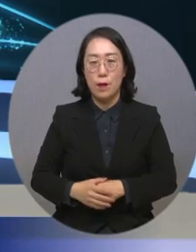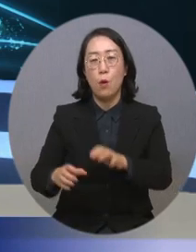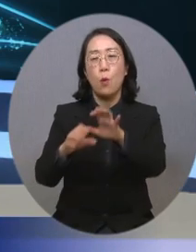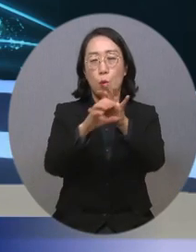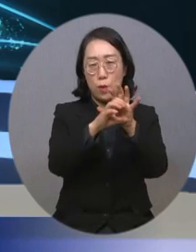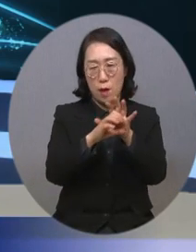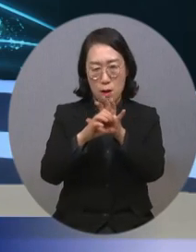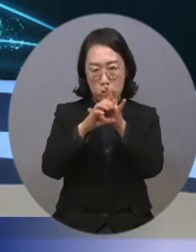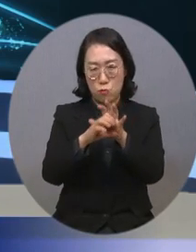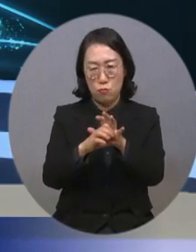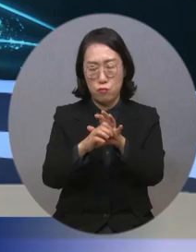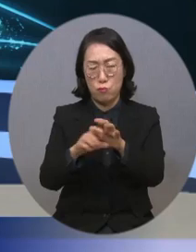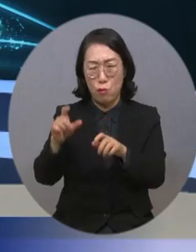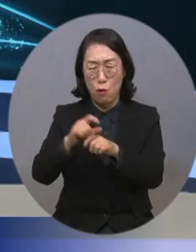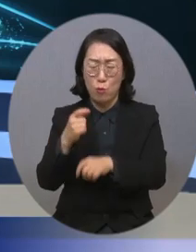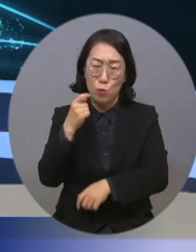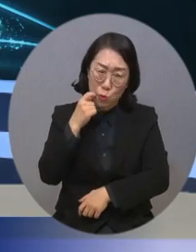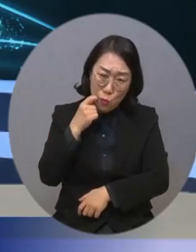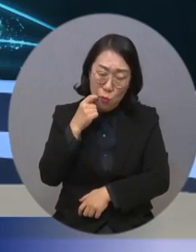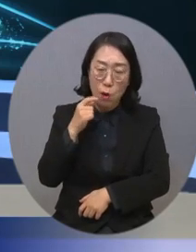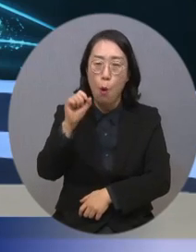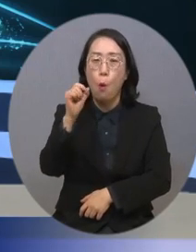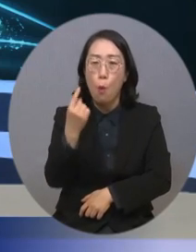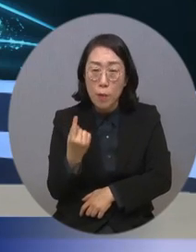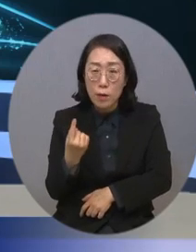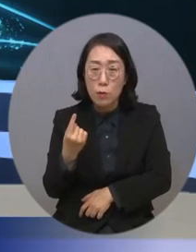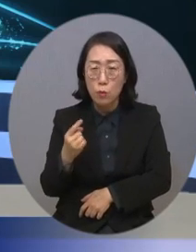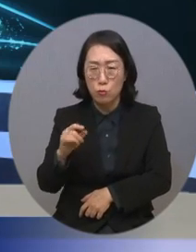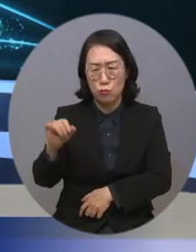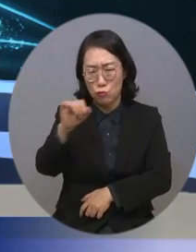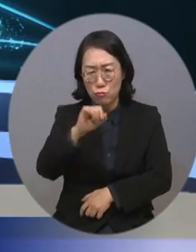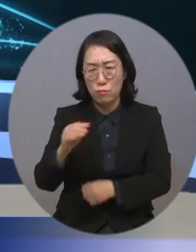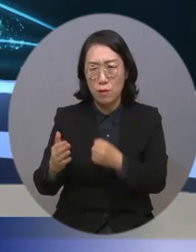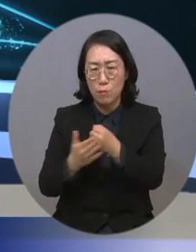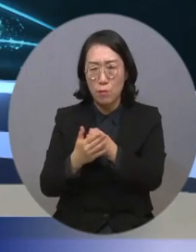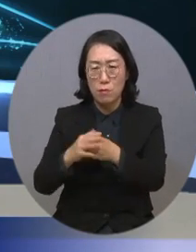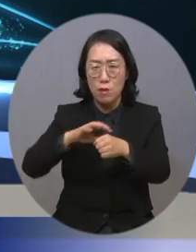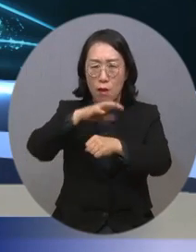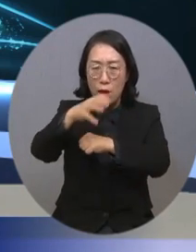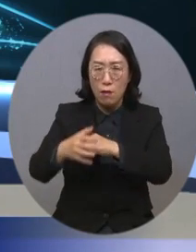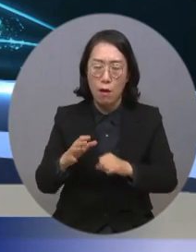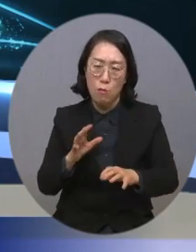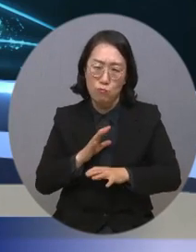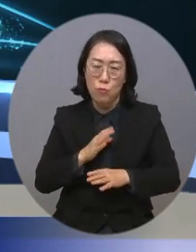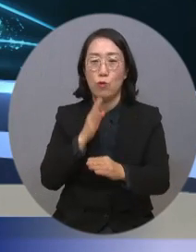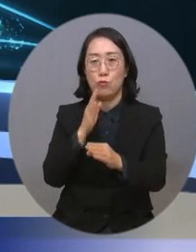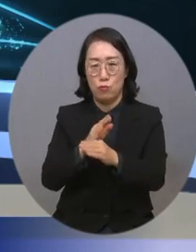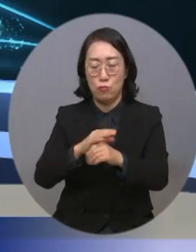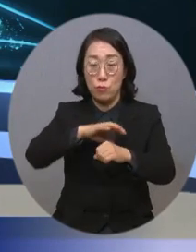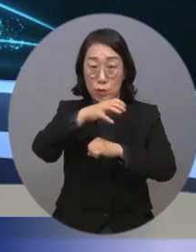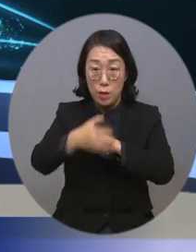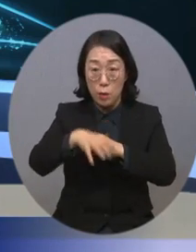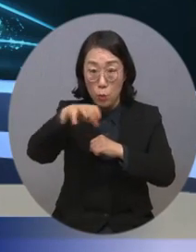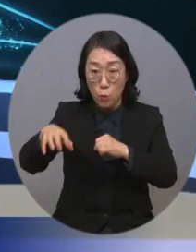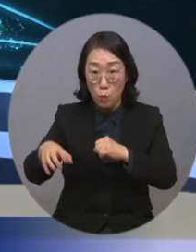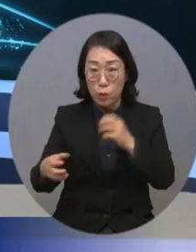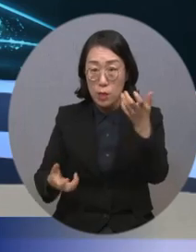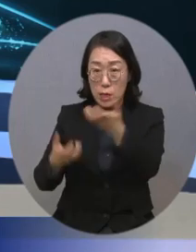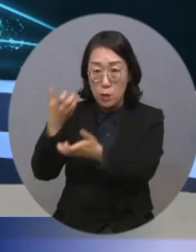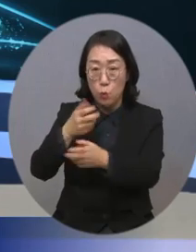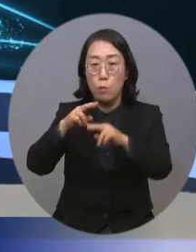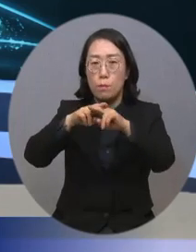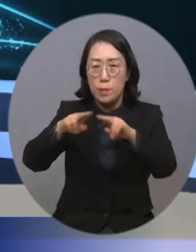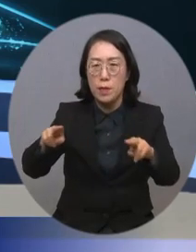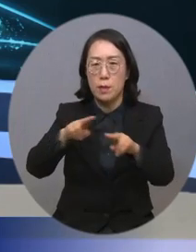코로나19의 새로운 변이 오미크론으로 전 세계가 다시 비상입니다. 빠른 전파 속도에 세계 각국이 다시 이동 제한